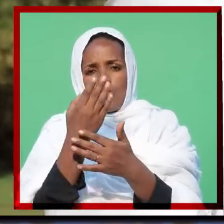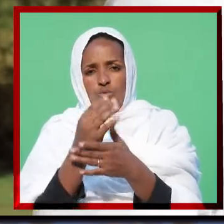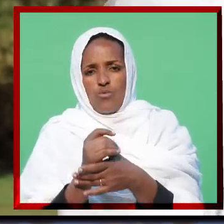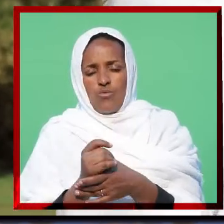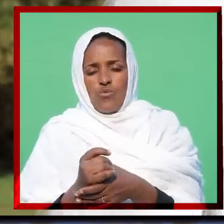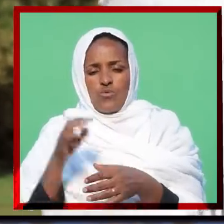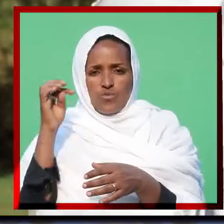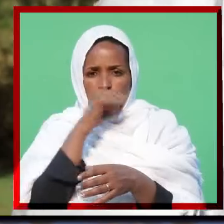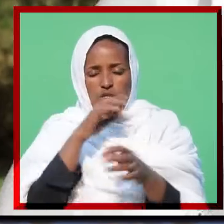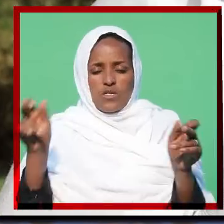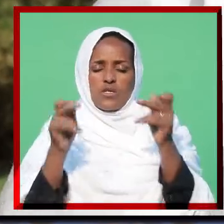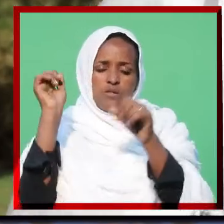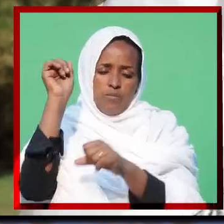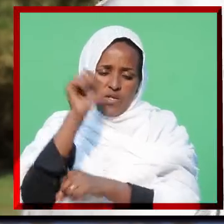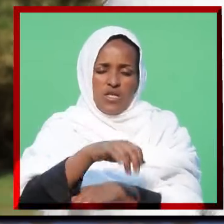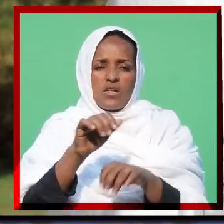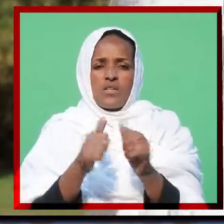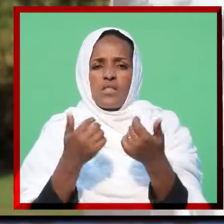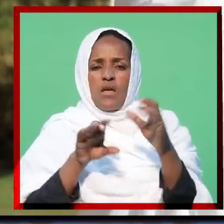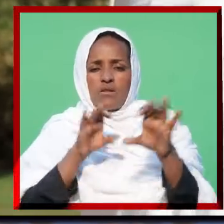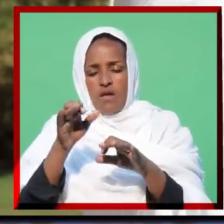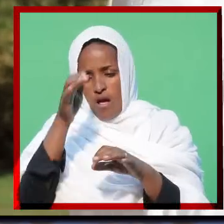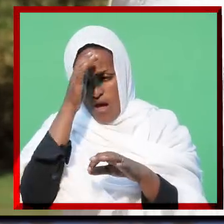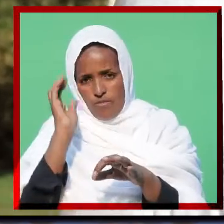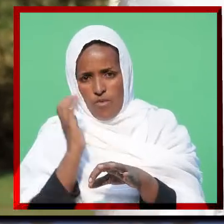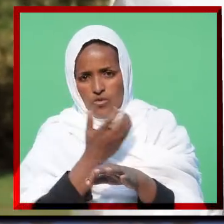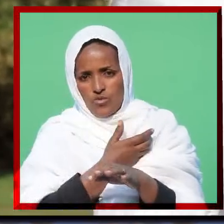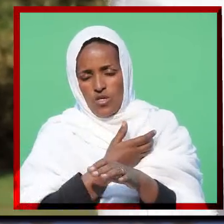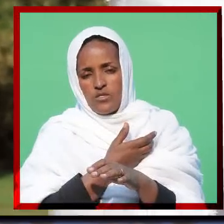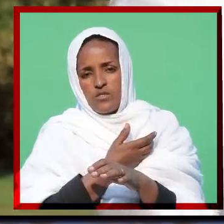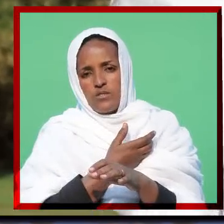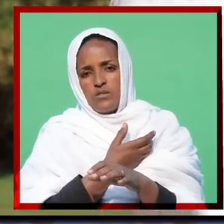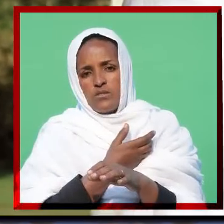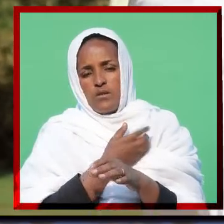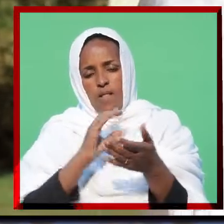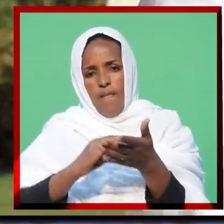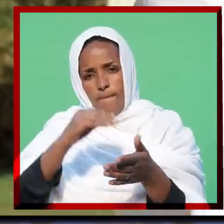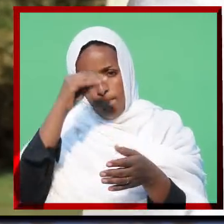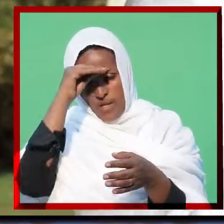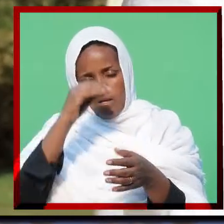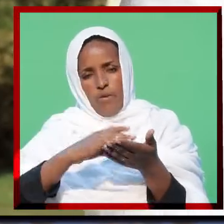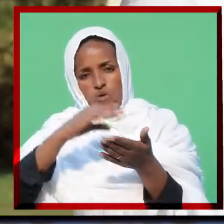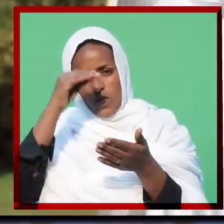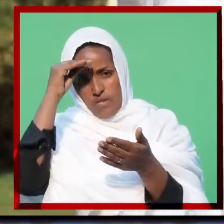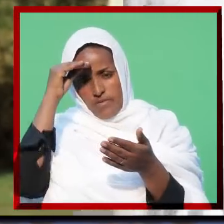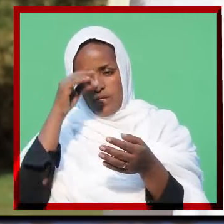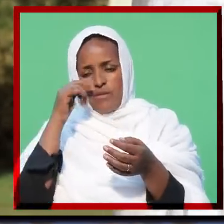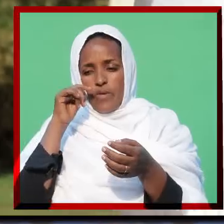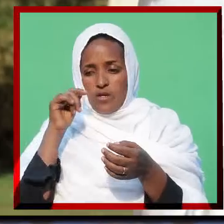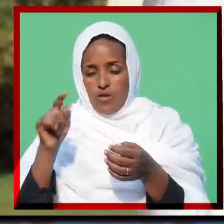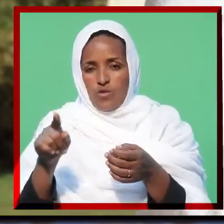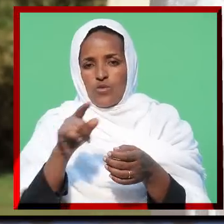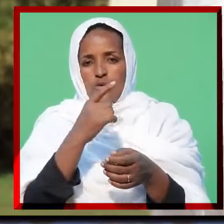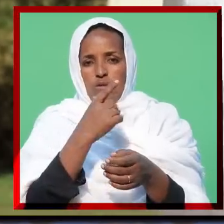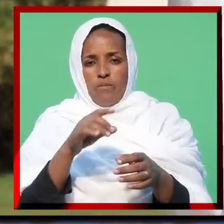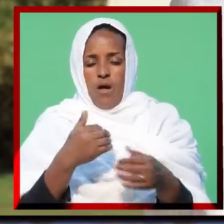ድል መንሳት። እንዴት አደርገን? ከአባቶቻችን በተማርነው ትምህርት በእነርሱ